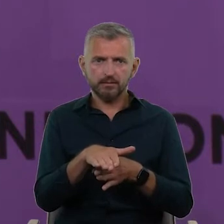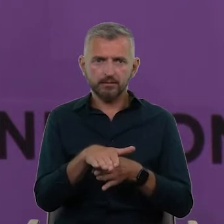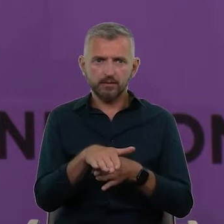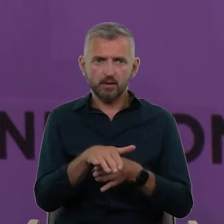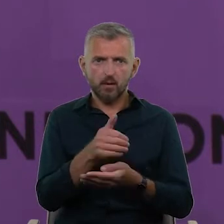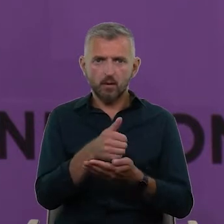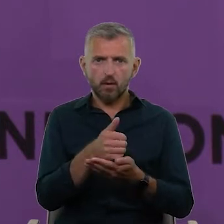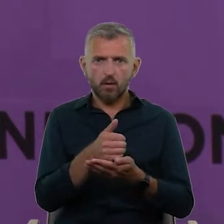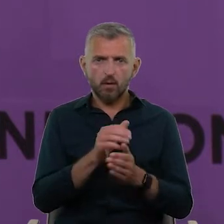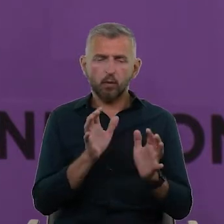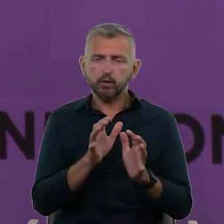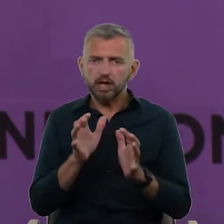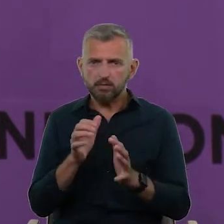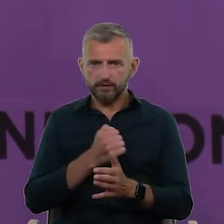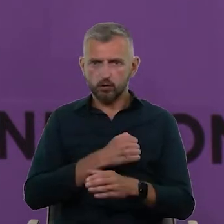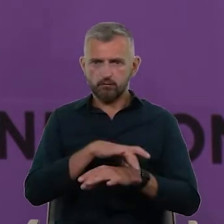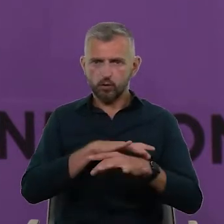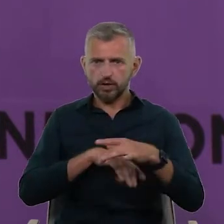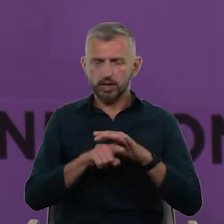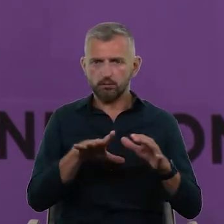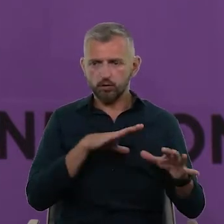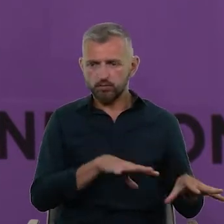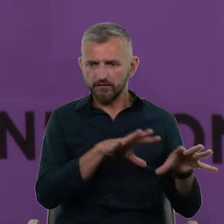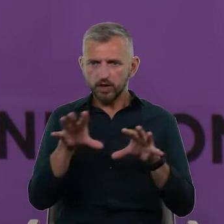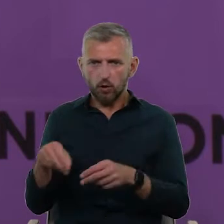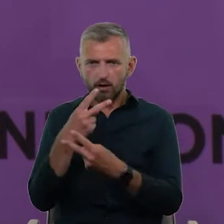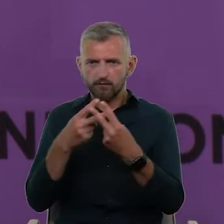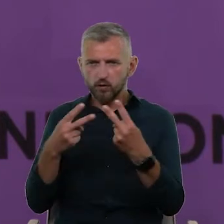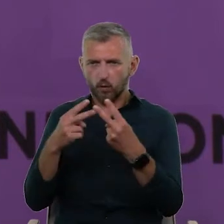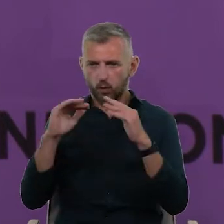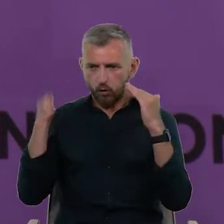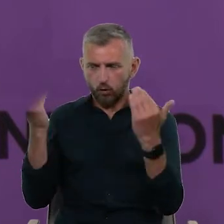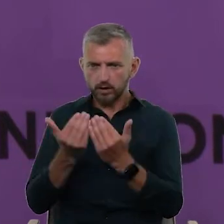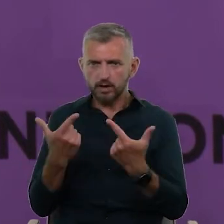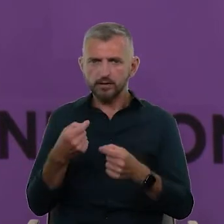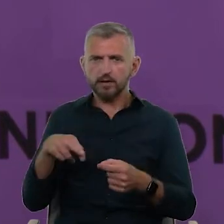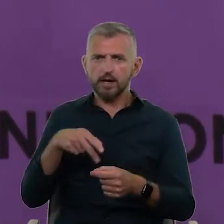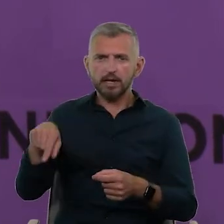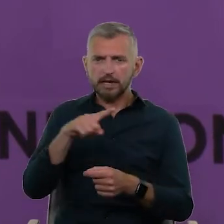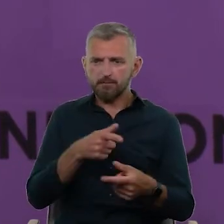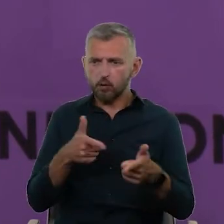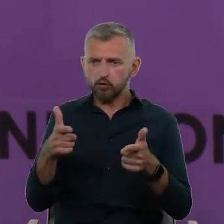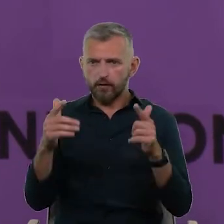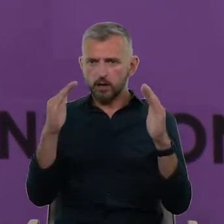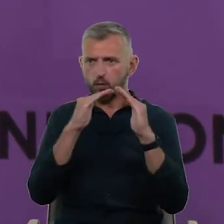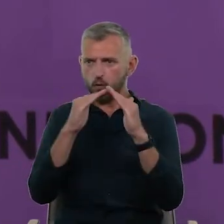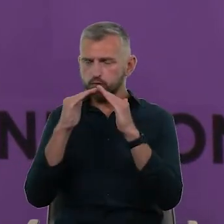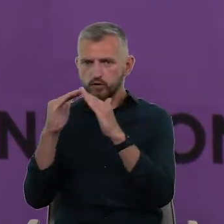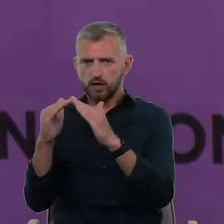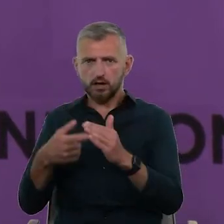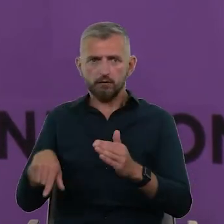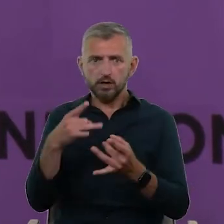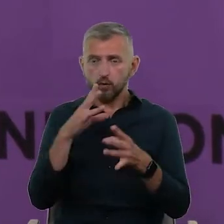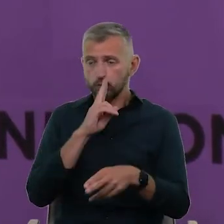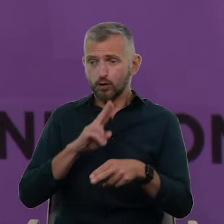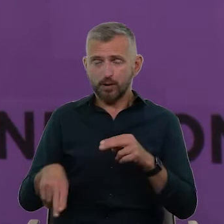утримання військовополонених, і їх було переведено в колонії, де для них підготували корпуса. І вони просто